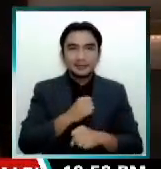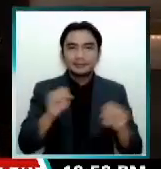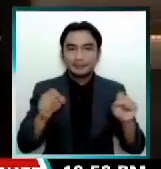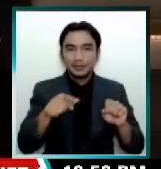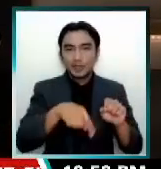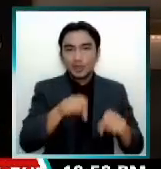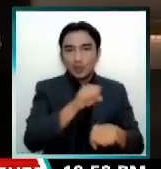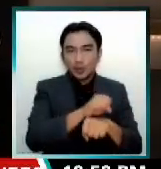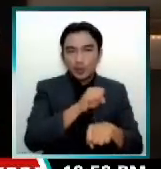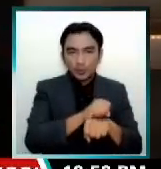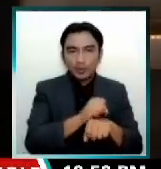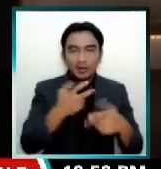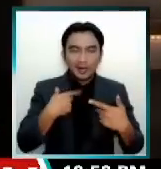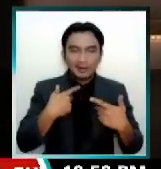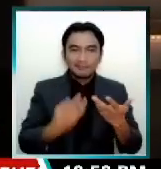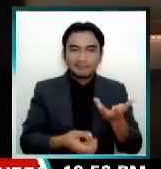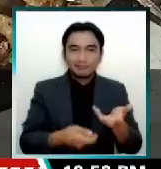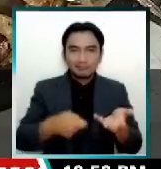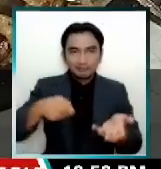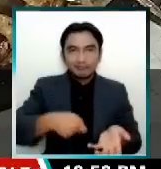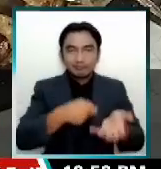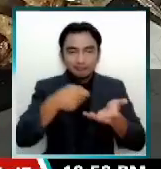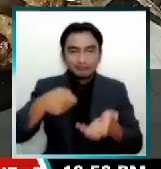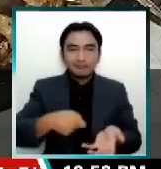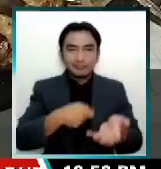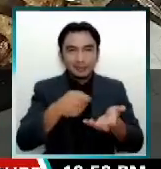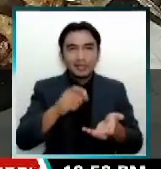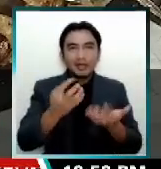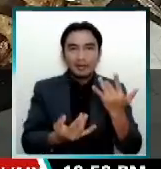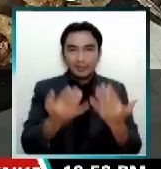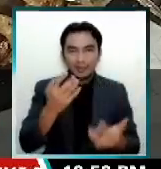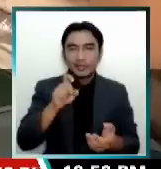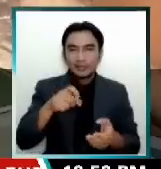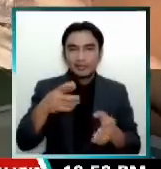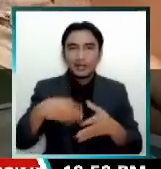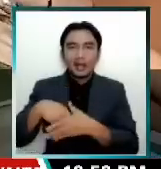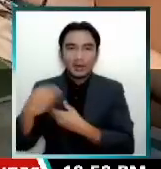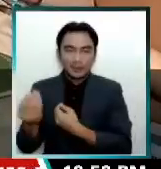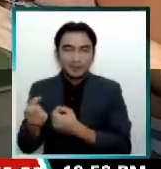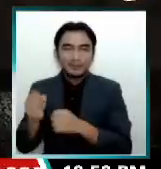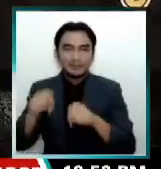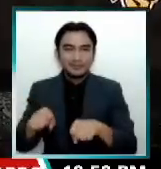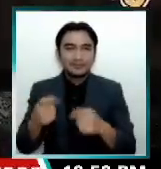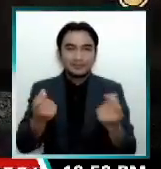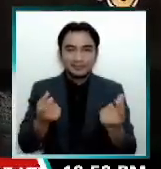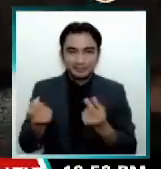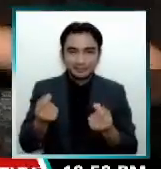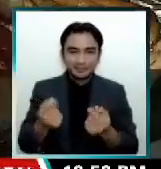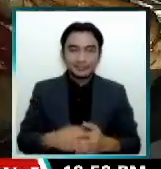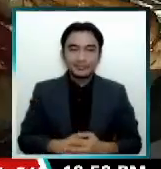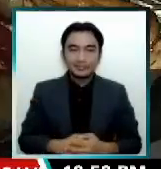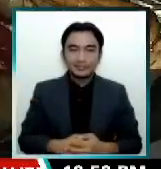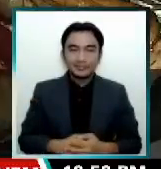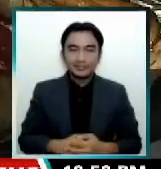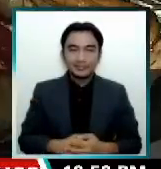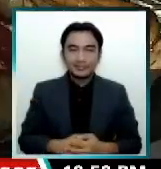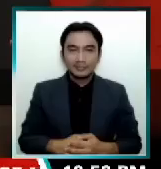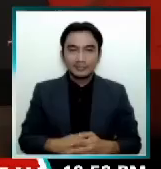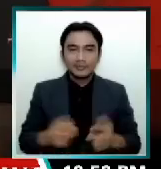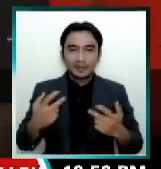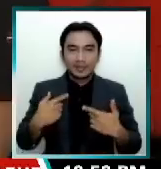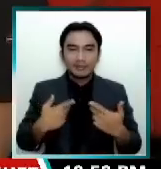umaapoy siya, mas maganda na outdoor talaga siya lutuin. Winner din ang seafood platters na binabalik-balikan at dinarayo ng